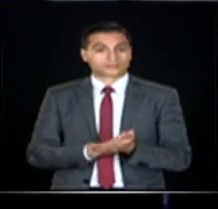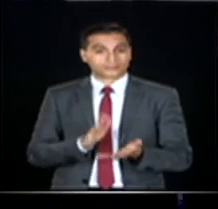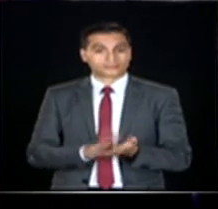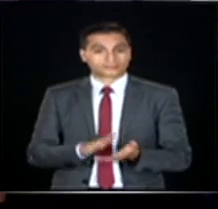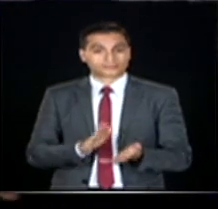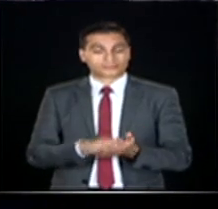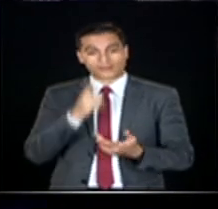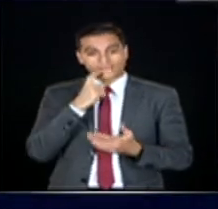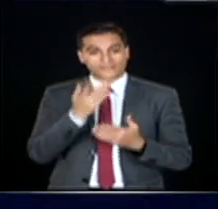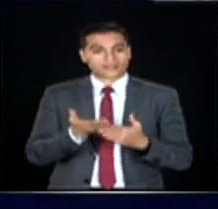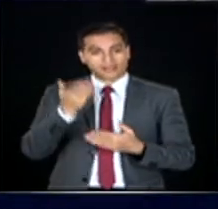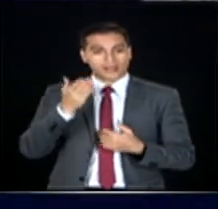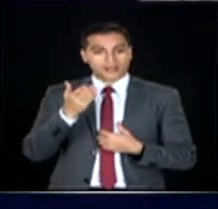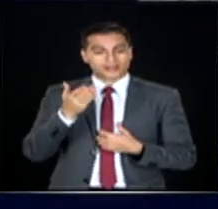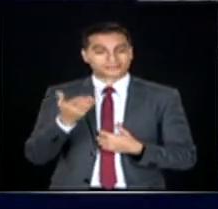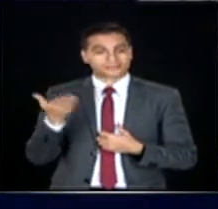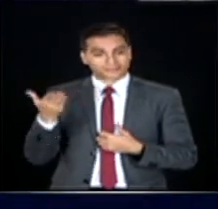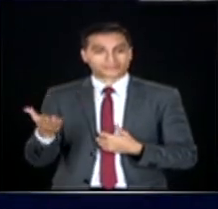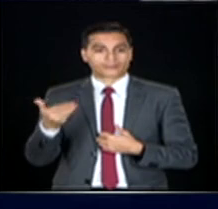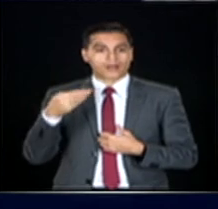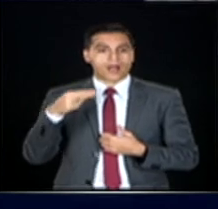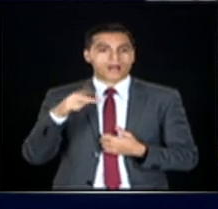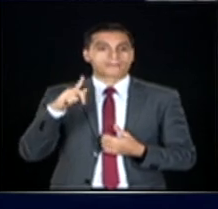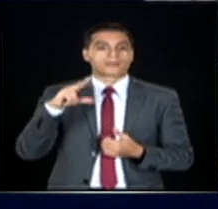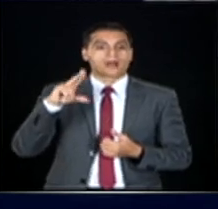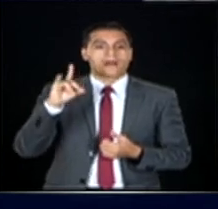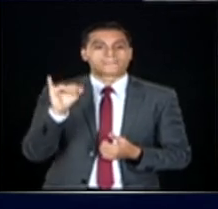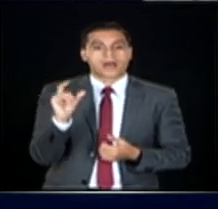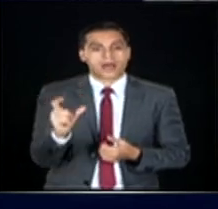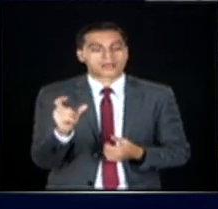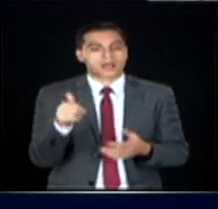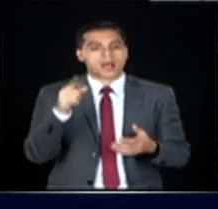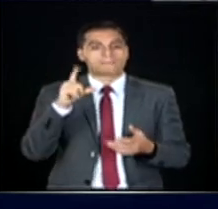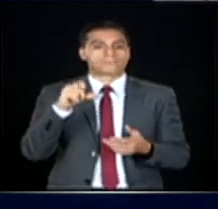الفنان القدير عبد الرحمن أبو زهره.